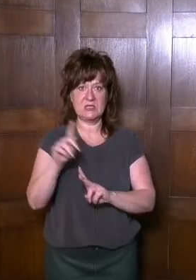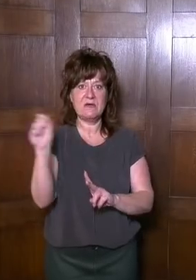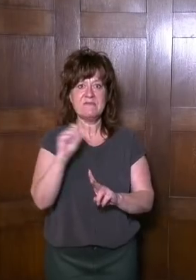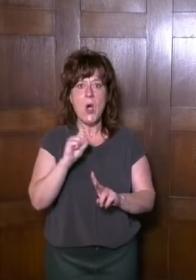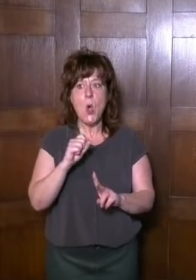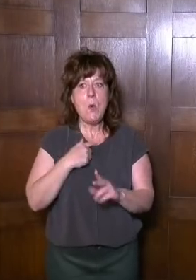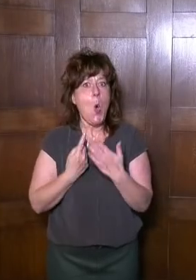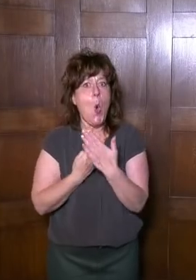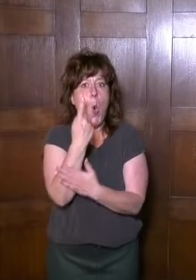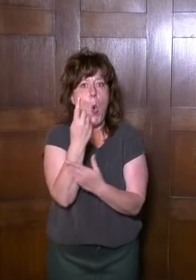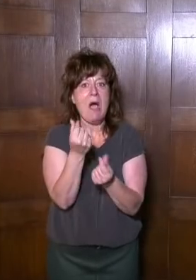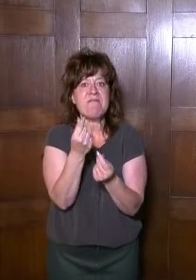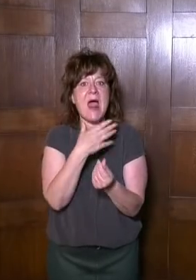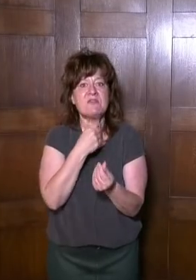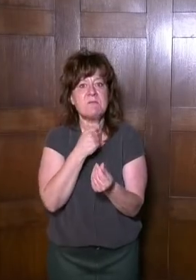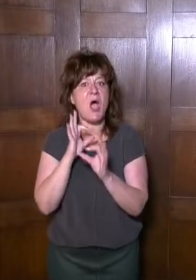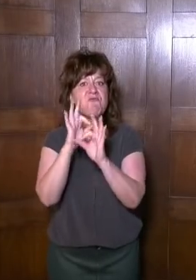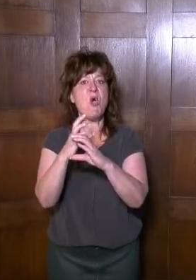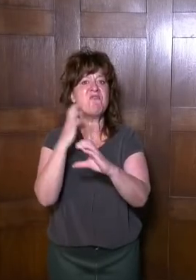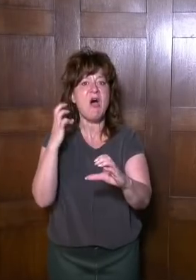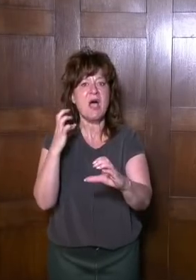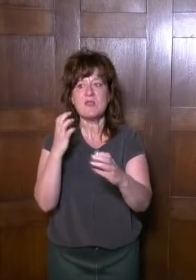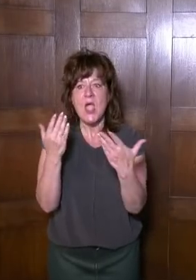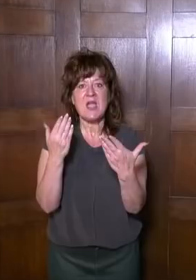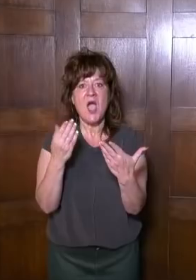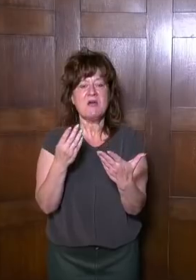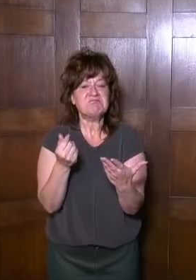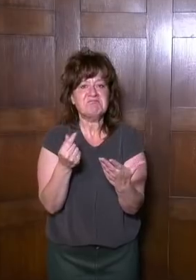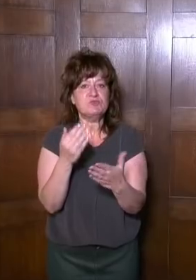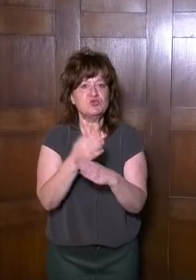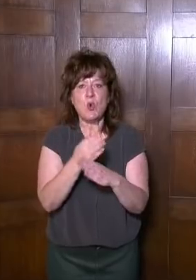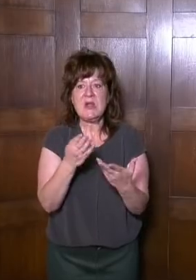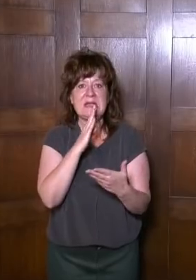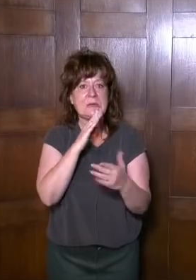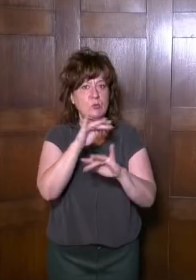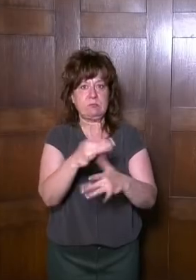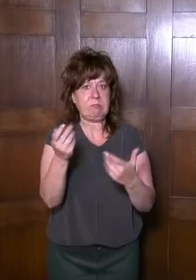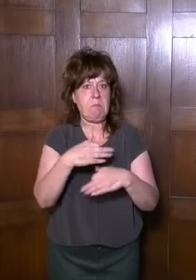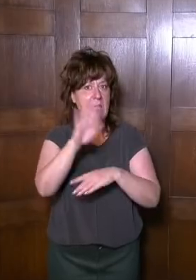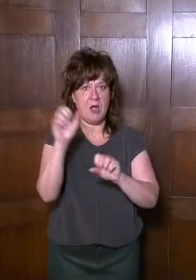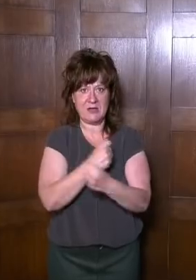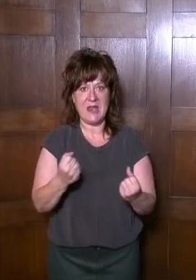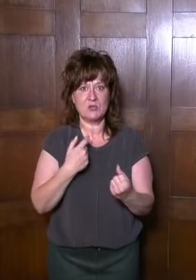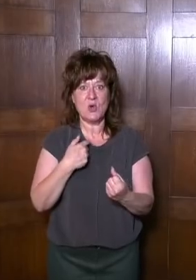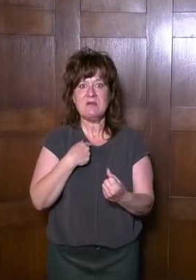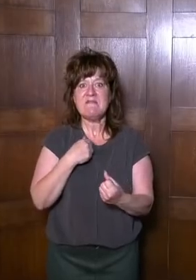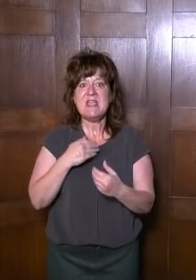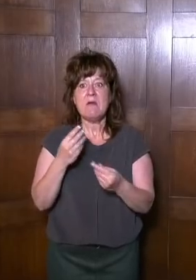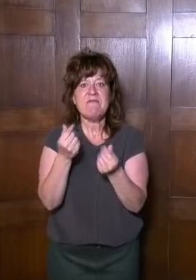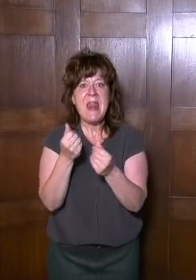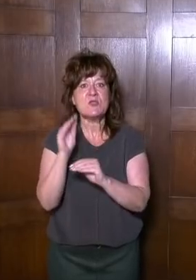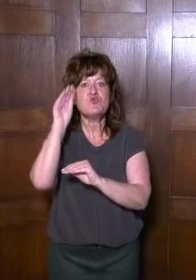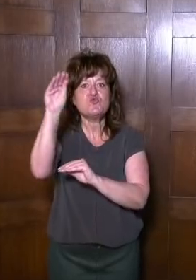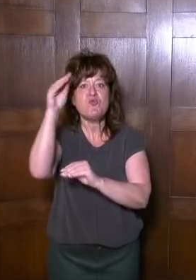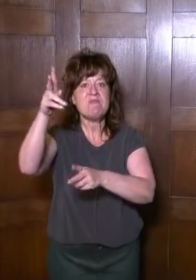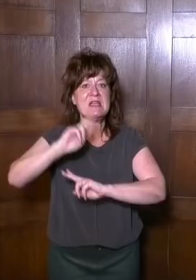hohen Finanzbedarf für die Fahrzeuge eigentlich die Sache schon ausgereizt ist und meiner Meinung nach ich die Sache dann nur weiter in die Zukunft verschoben hätte. Bin an meine